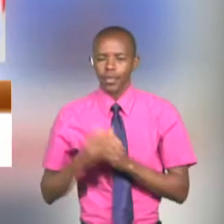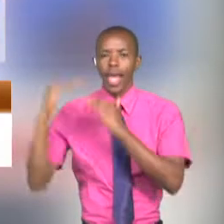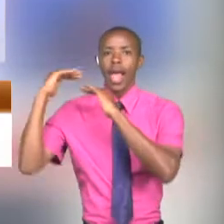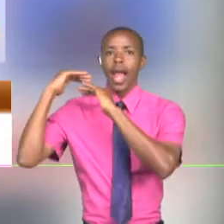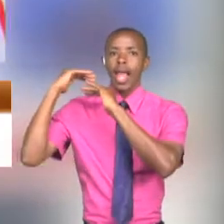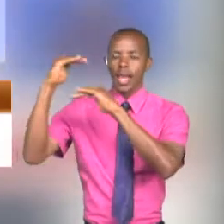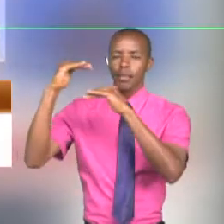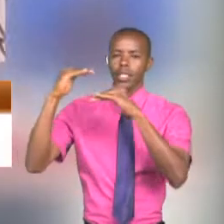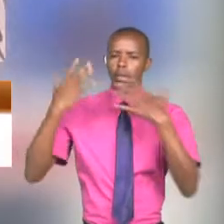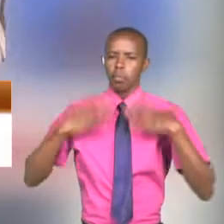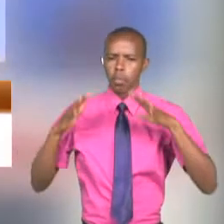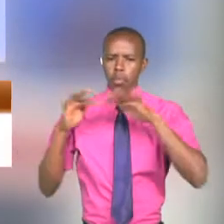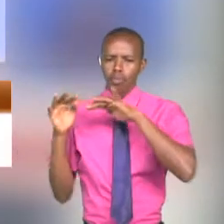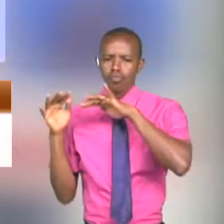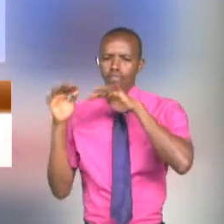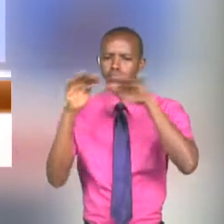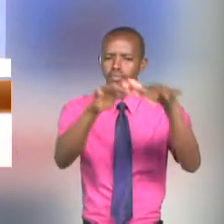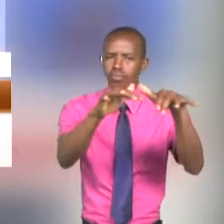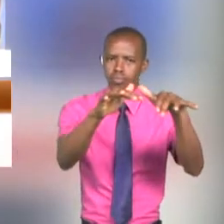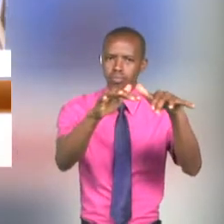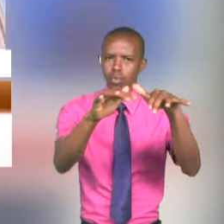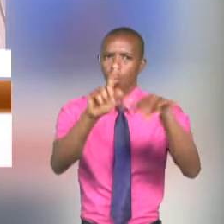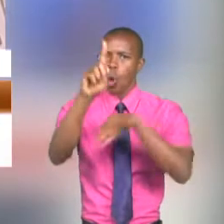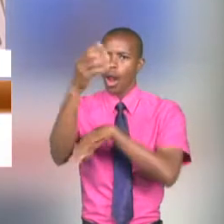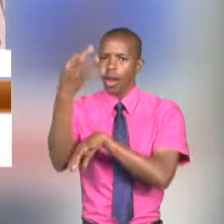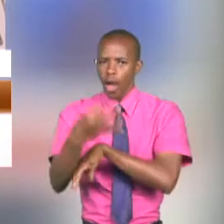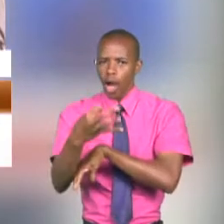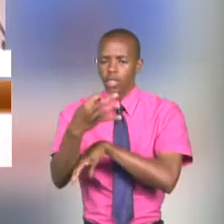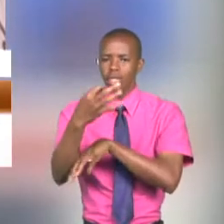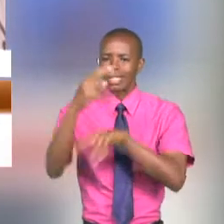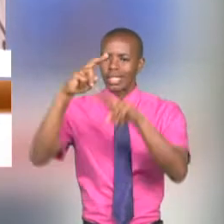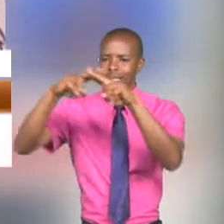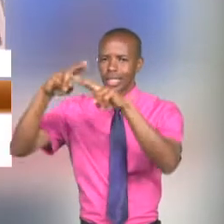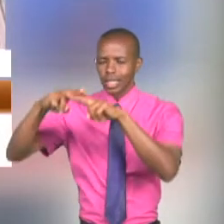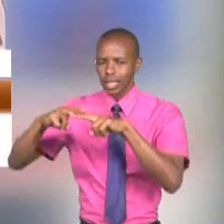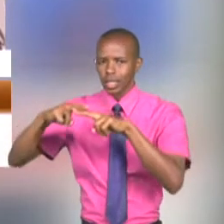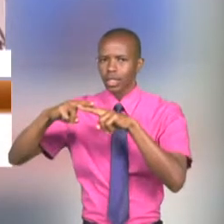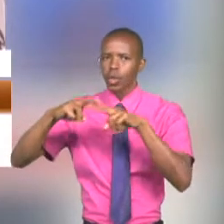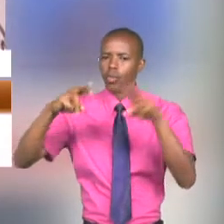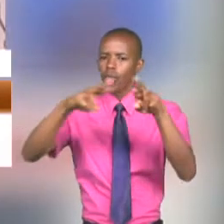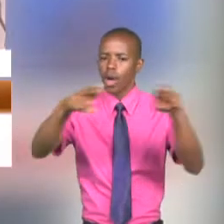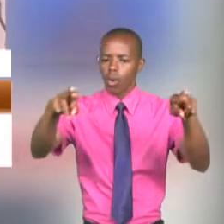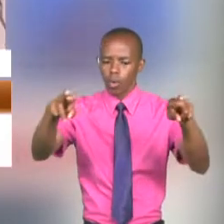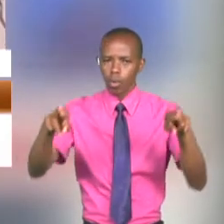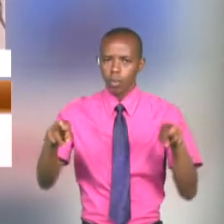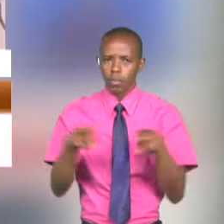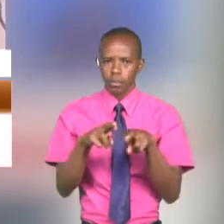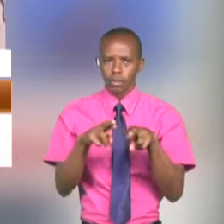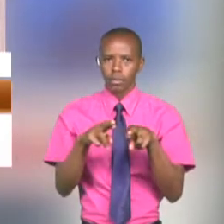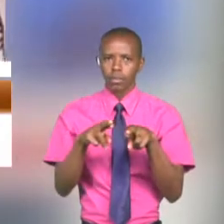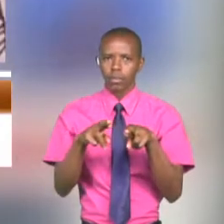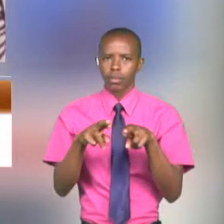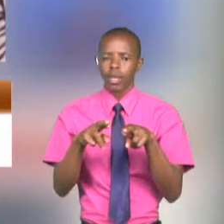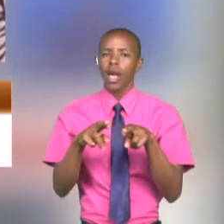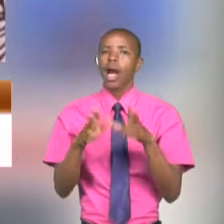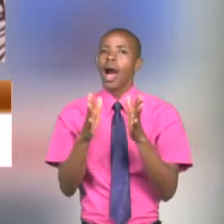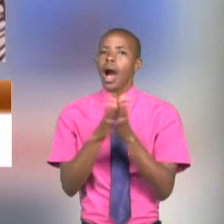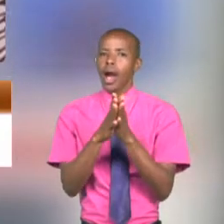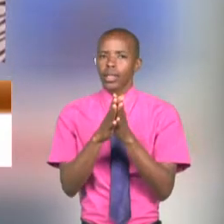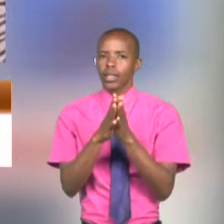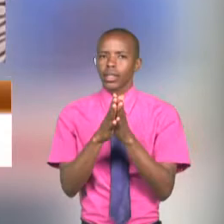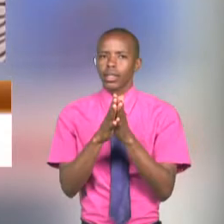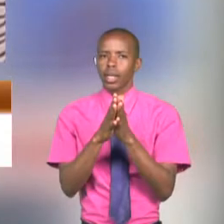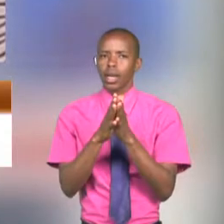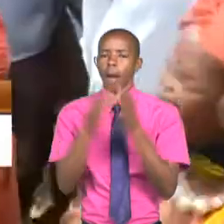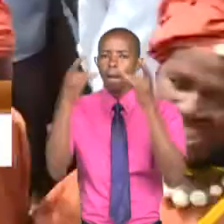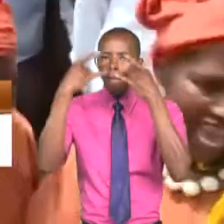limiting the attendees to 1/3 seating capacity of the hall and the wearing